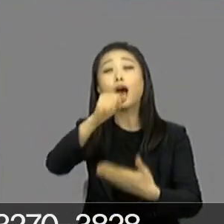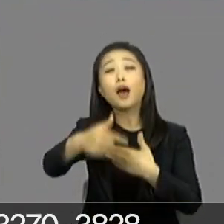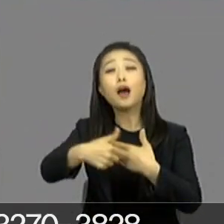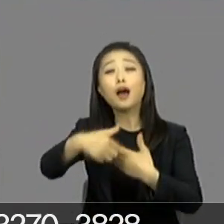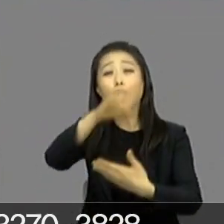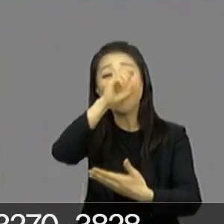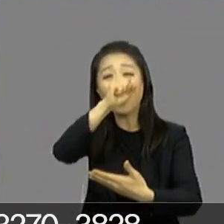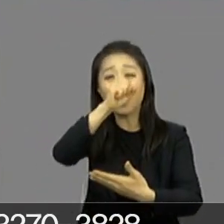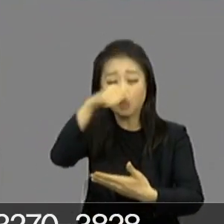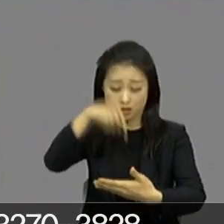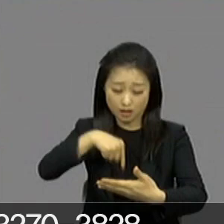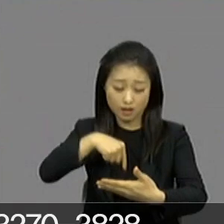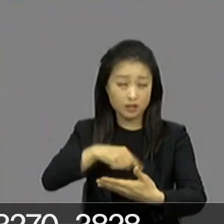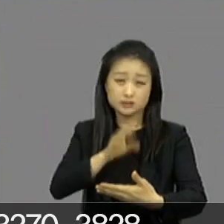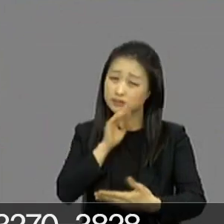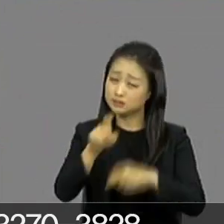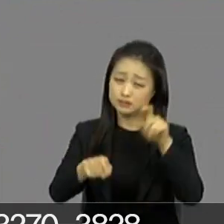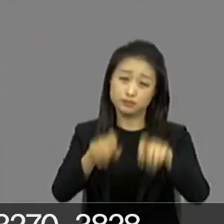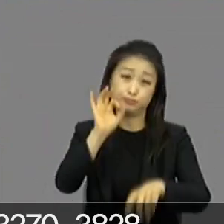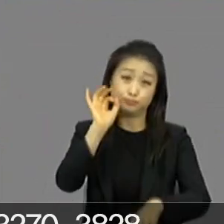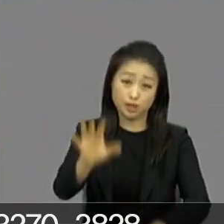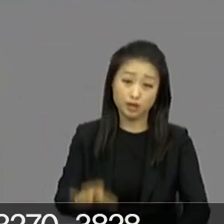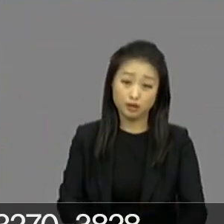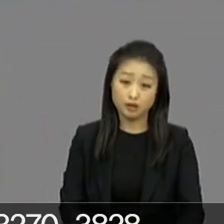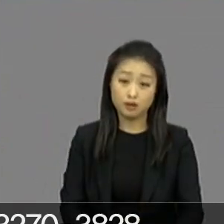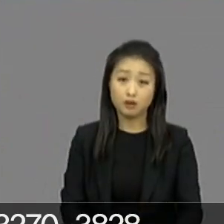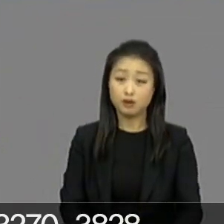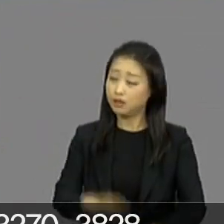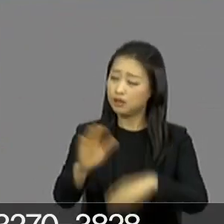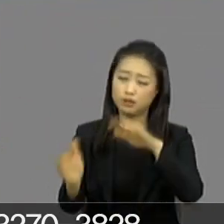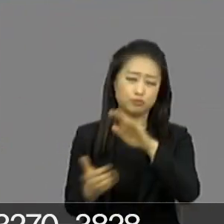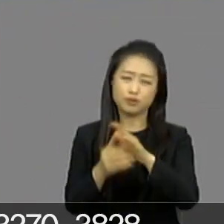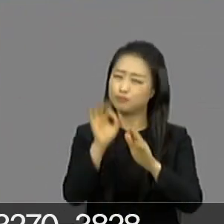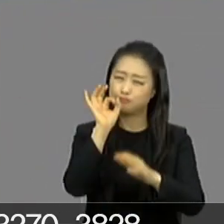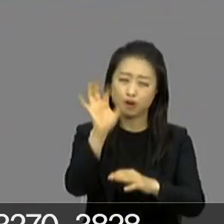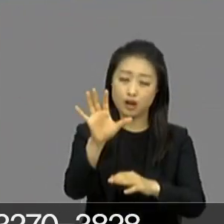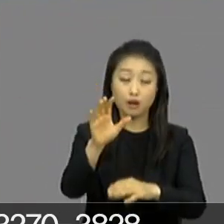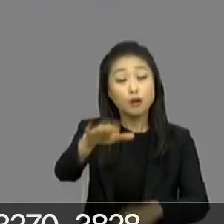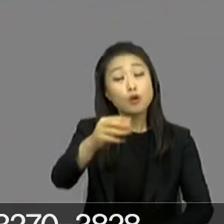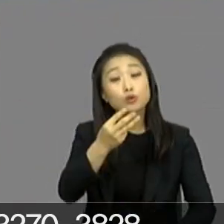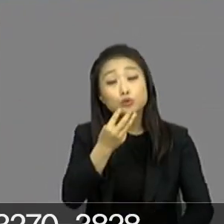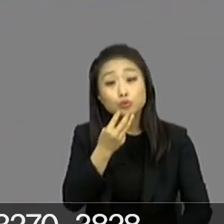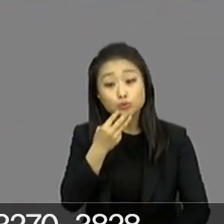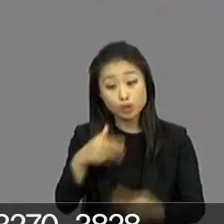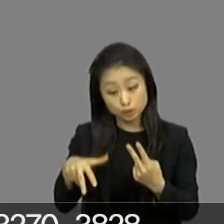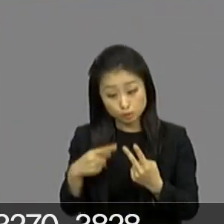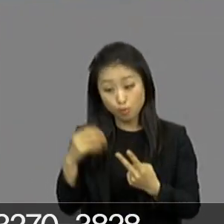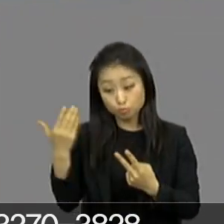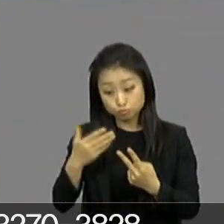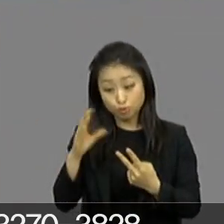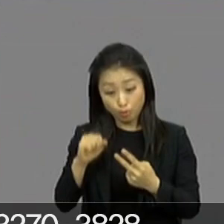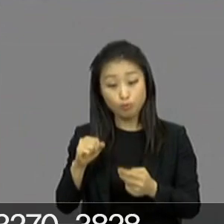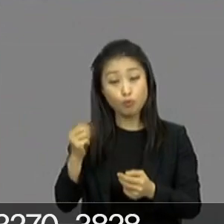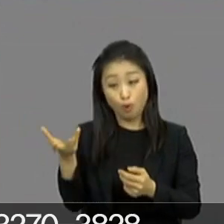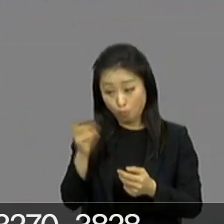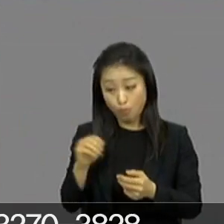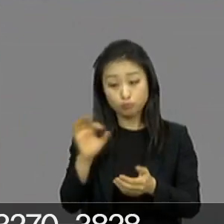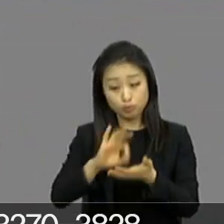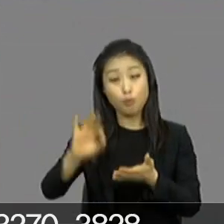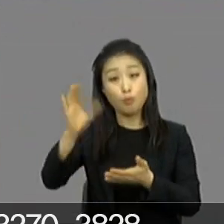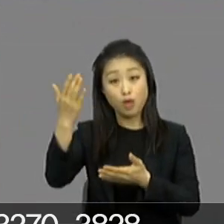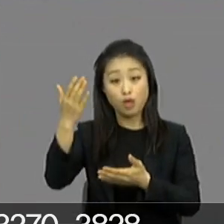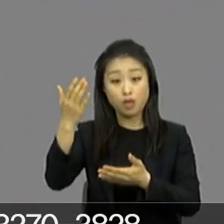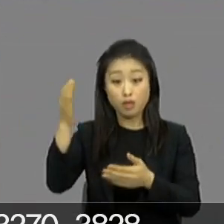진행을 할 수 없는 공약 이에요 왜 키 누름 직업이에요 지지 않으며 소량 2조 9000억 으로 쓰겠다고 얘기를 그러면 그야 감량